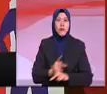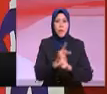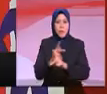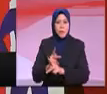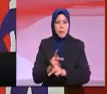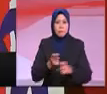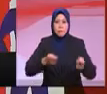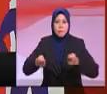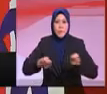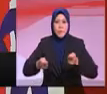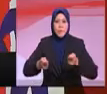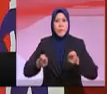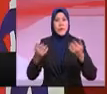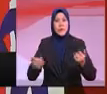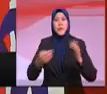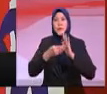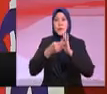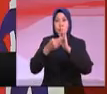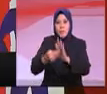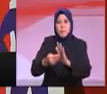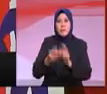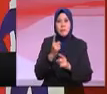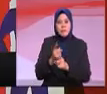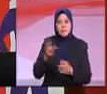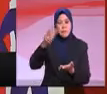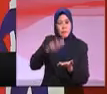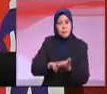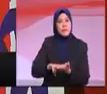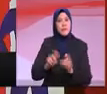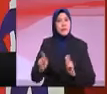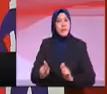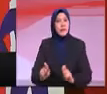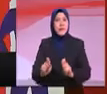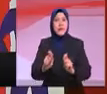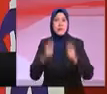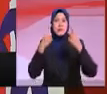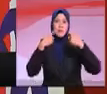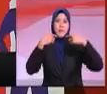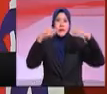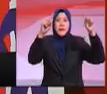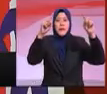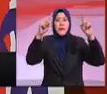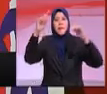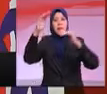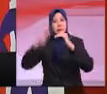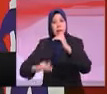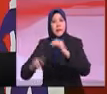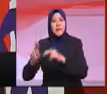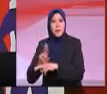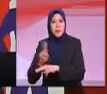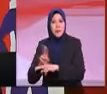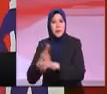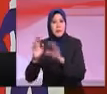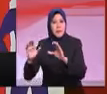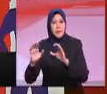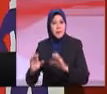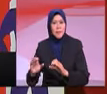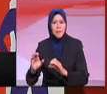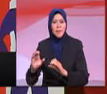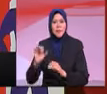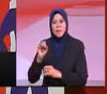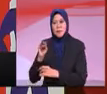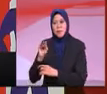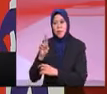sekarang ni bukti telah mengesahkan tindakan kita lebih berjaya daripada menggunakan kaedah